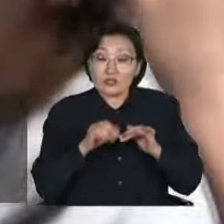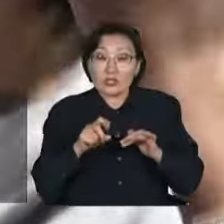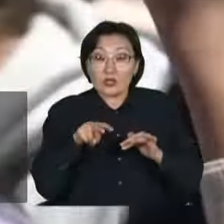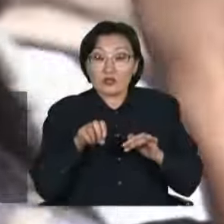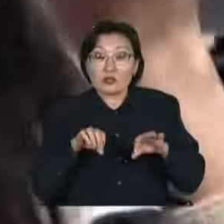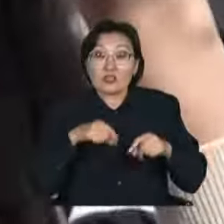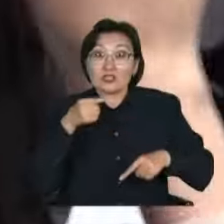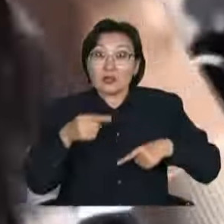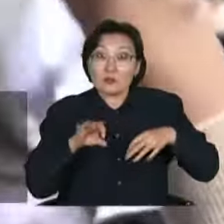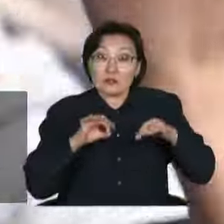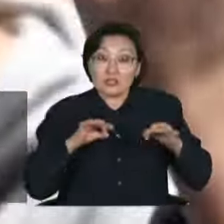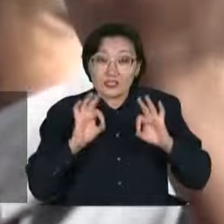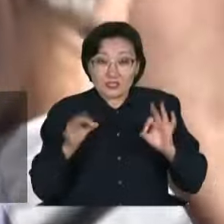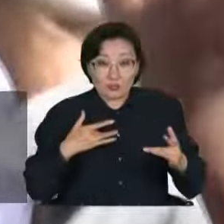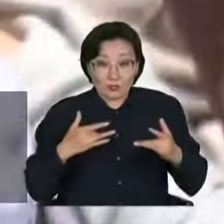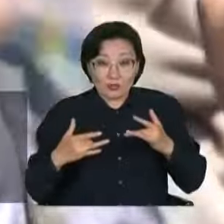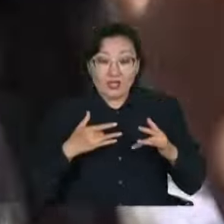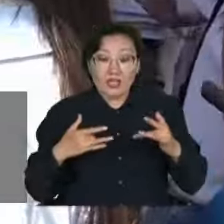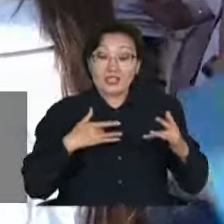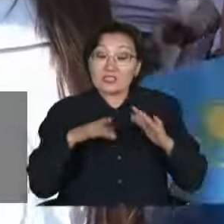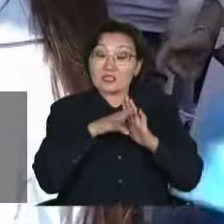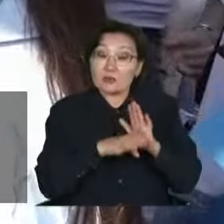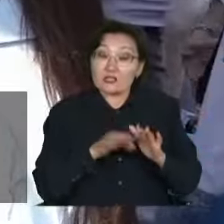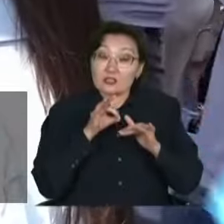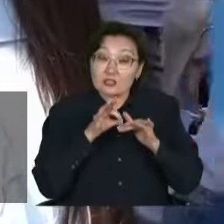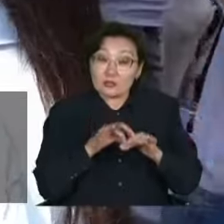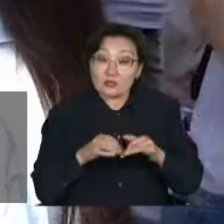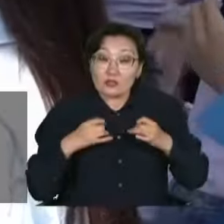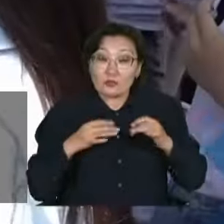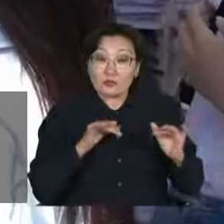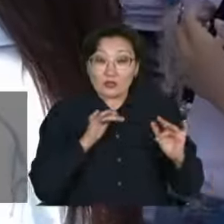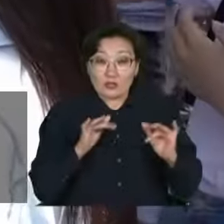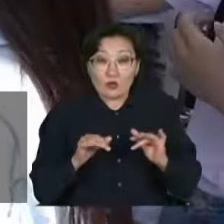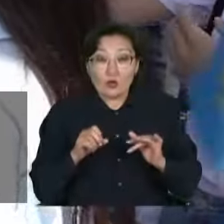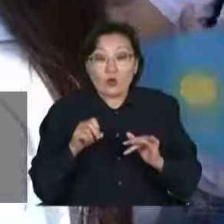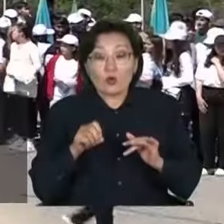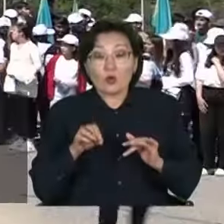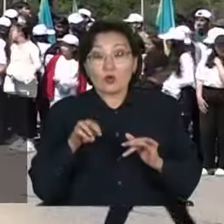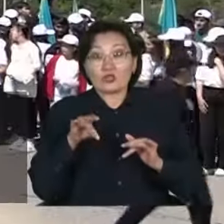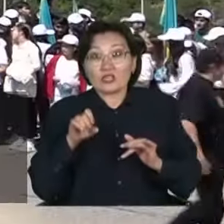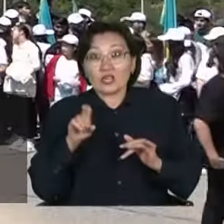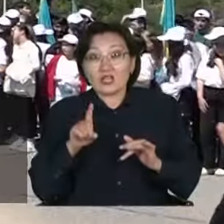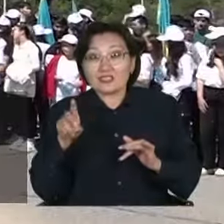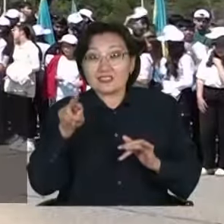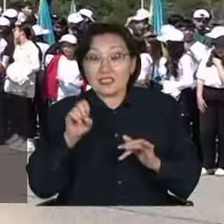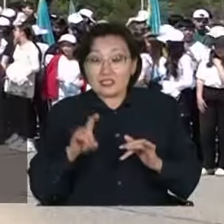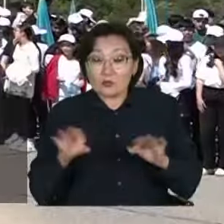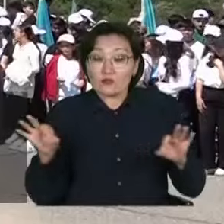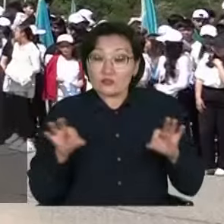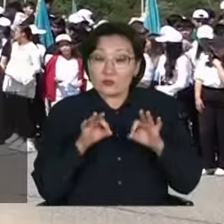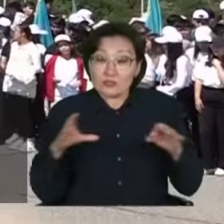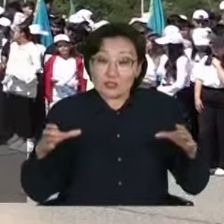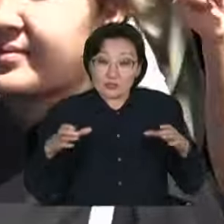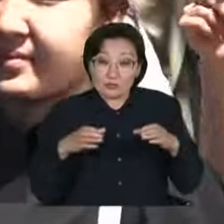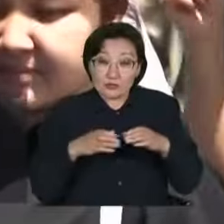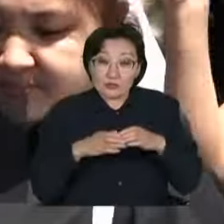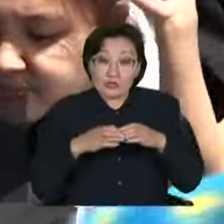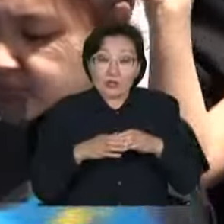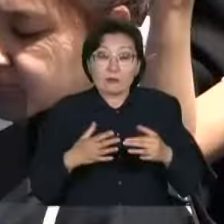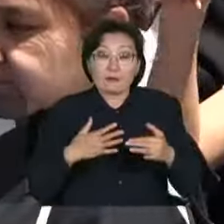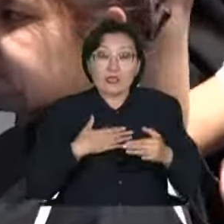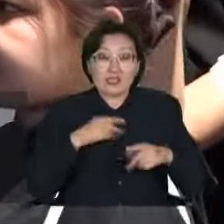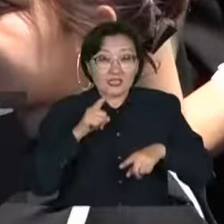дәстүрлі өнер театрында концерттік бағдарлама ұйымдастырылады. Мерекелік жиын Отырар сазы академиялық фольклорлық этнографиялық оркестрінің